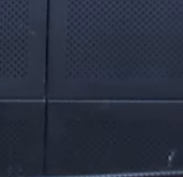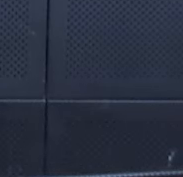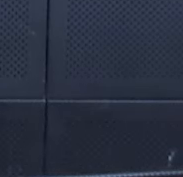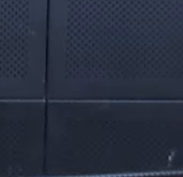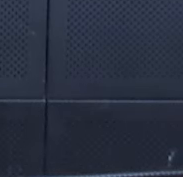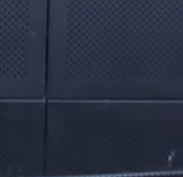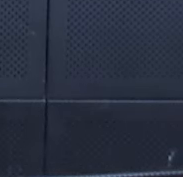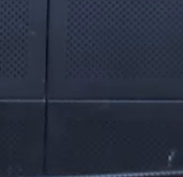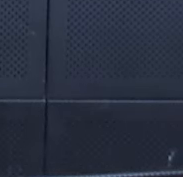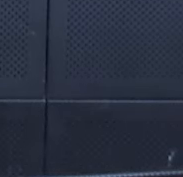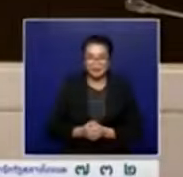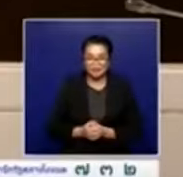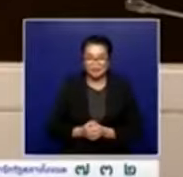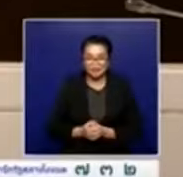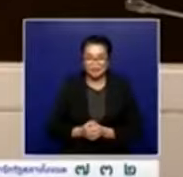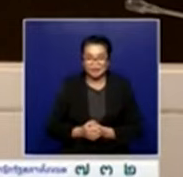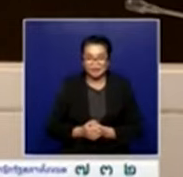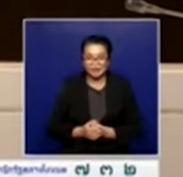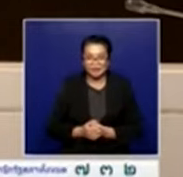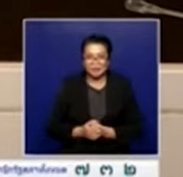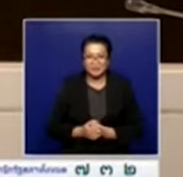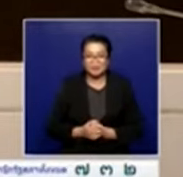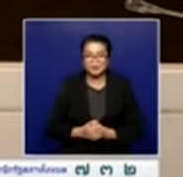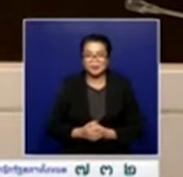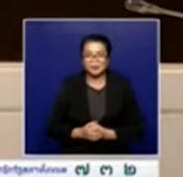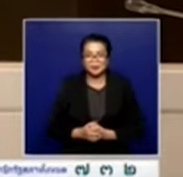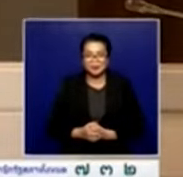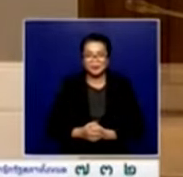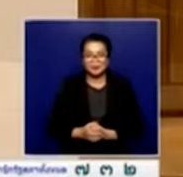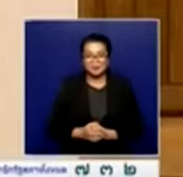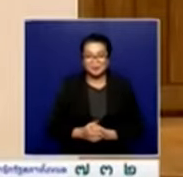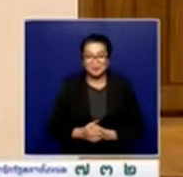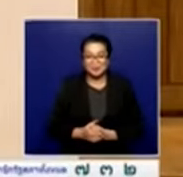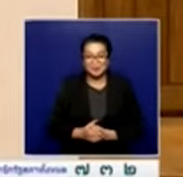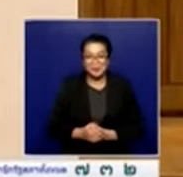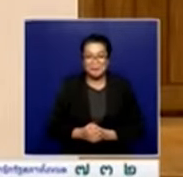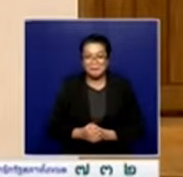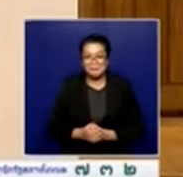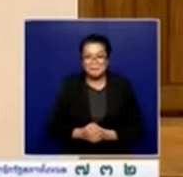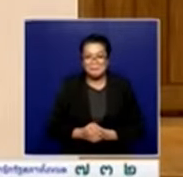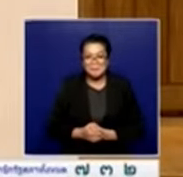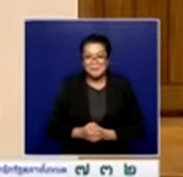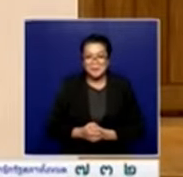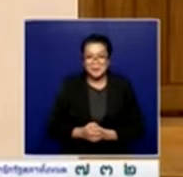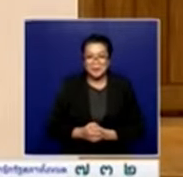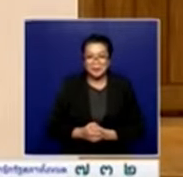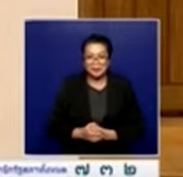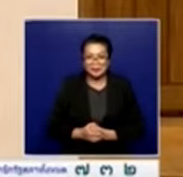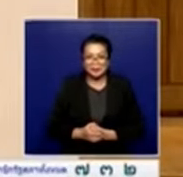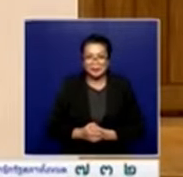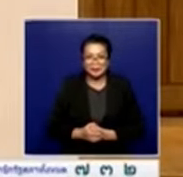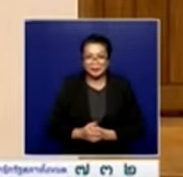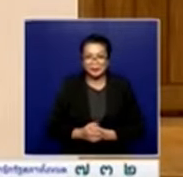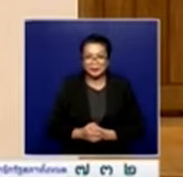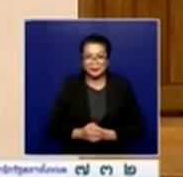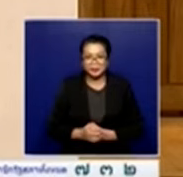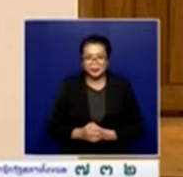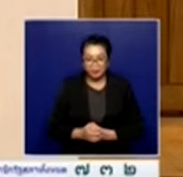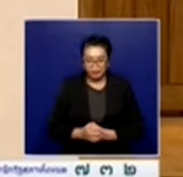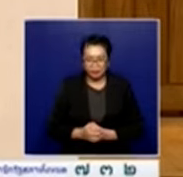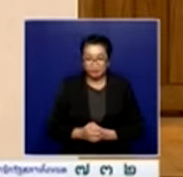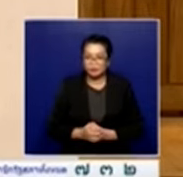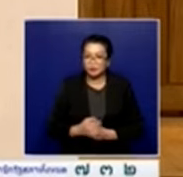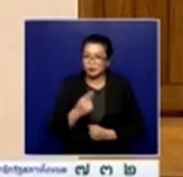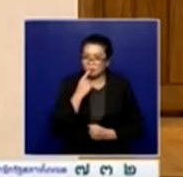จะมีผลผูกพันด้วยเพราะว่าผมได้พูดคุยเรื่องนี้นะครับกับพลเอกสมเจตน์บุญถนอมครับซึ่งท่านก็เป็นสช